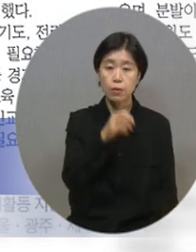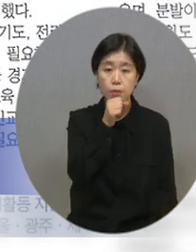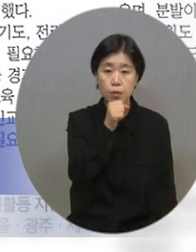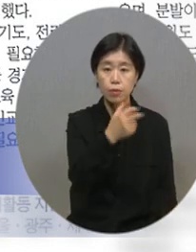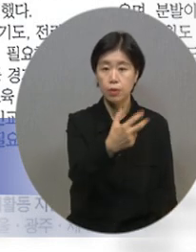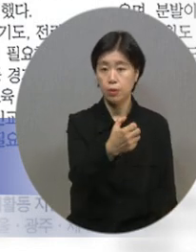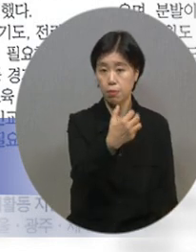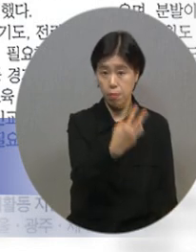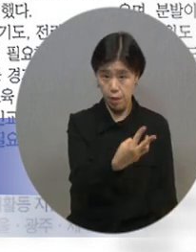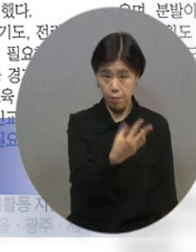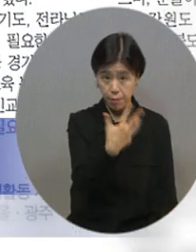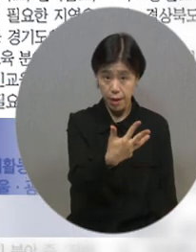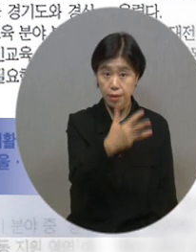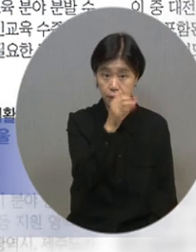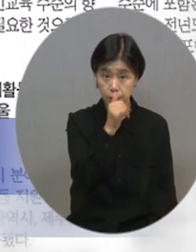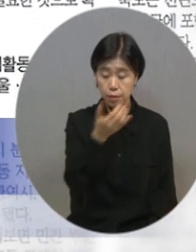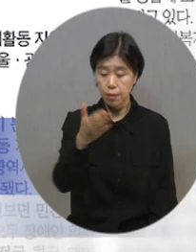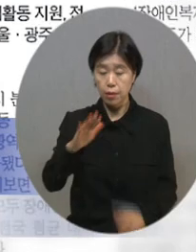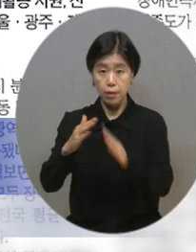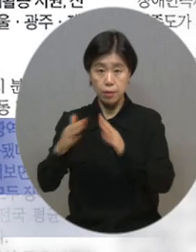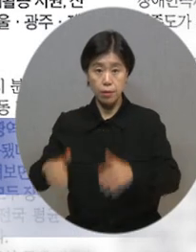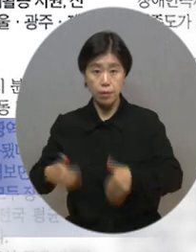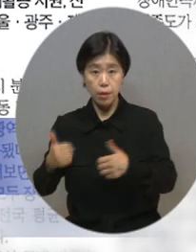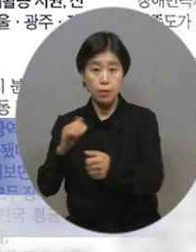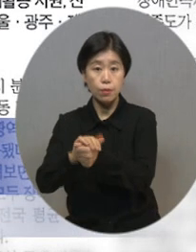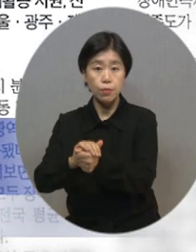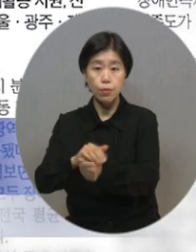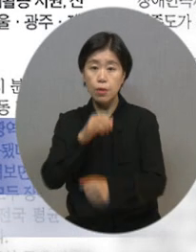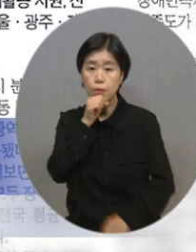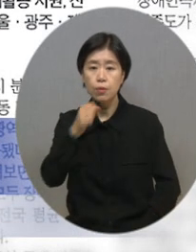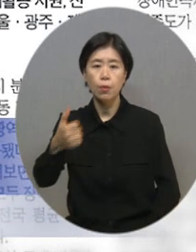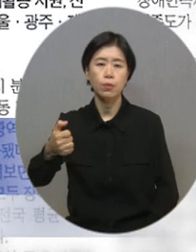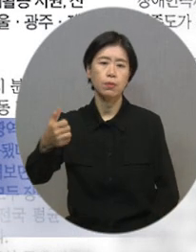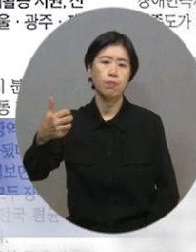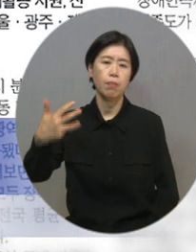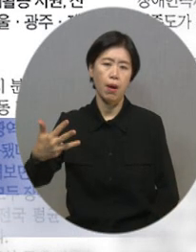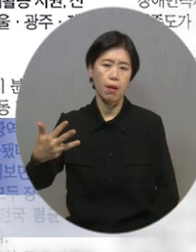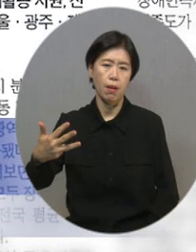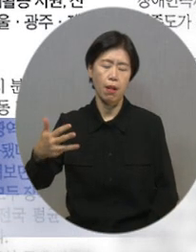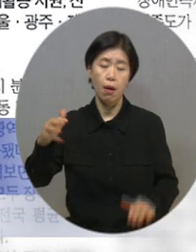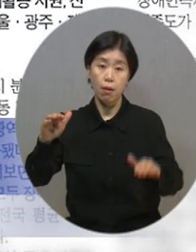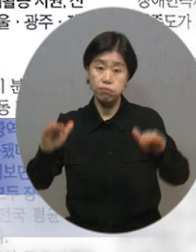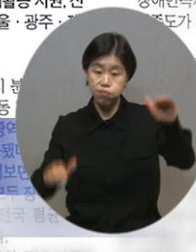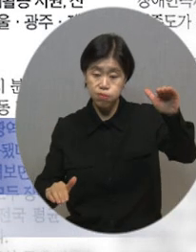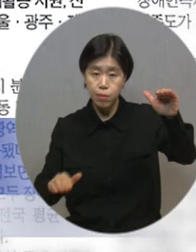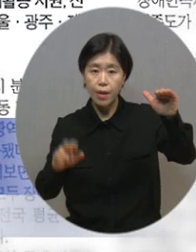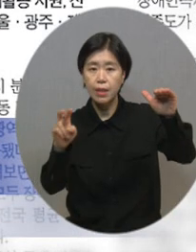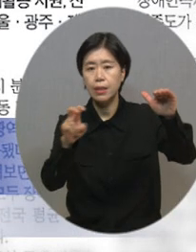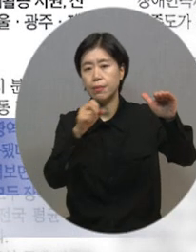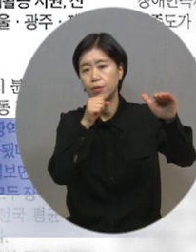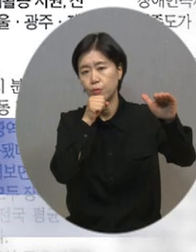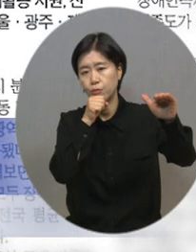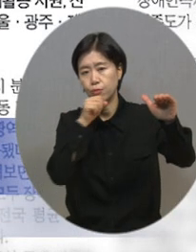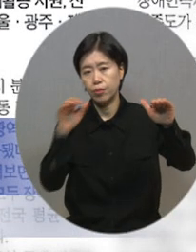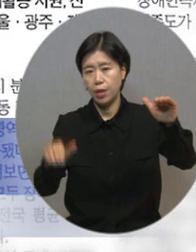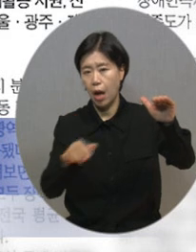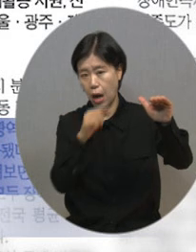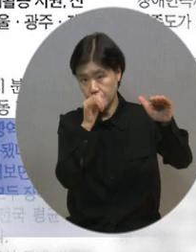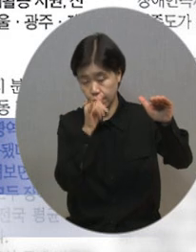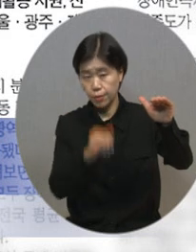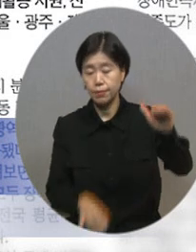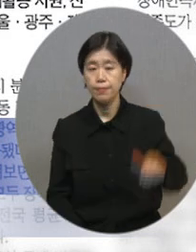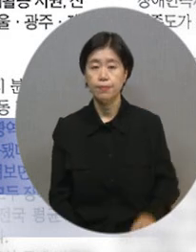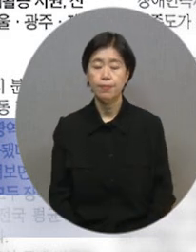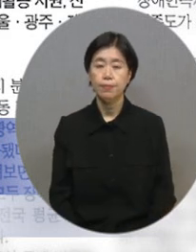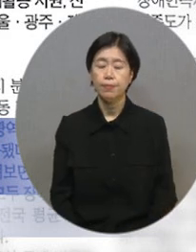높았지만 이에 반에 전남과 경북은 58점 대를 보임으로써 무려 20여점의 지역간 차이를